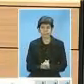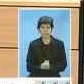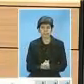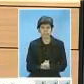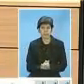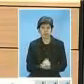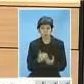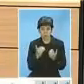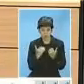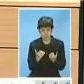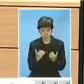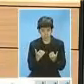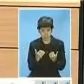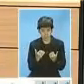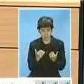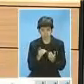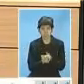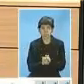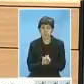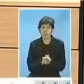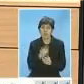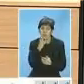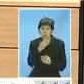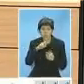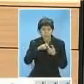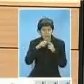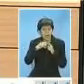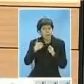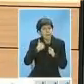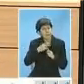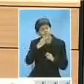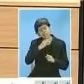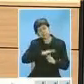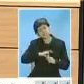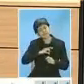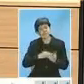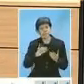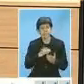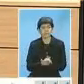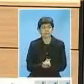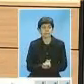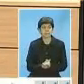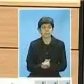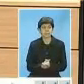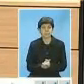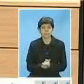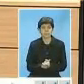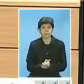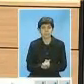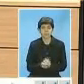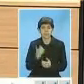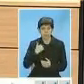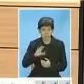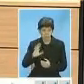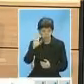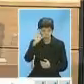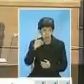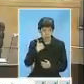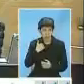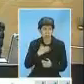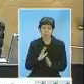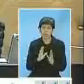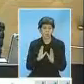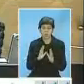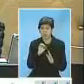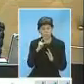แล้ววันนี้สิ่งที่มันเกิดขึ้นมันแปลกมากครับท่านประธานครับ นะมีผู้ประท้วงผม